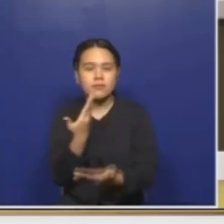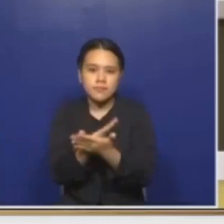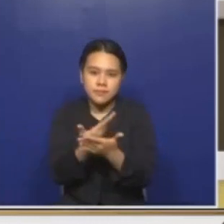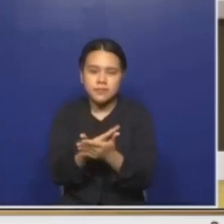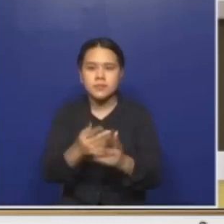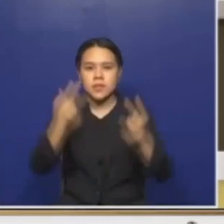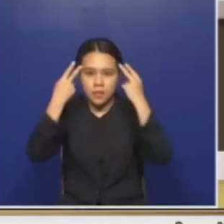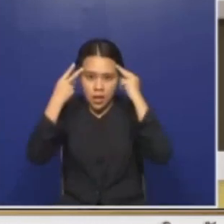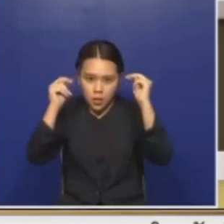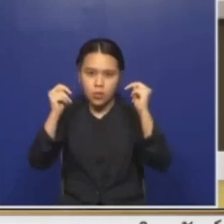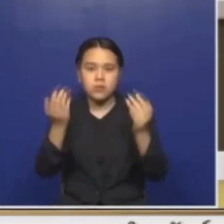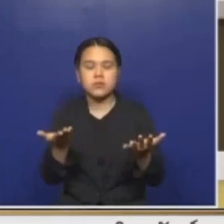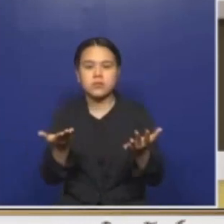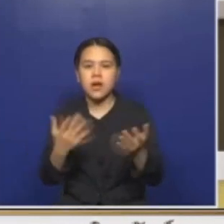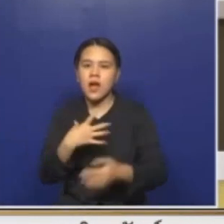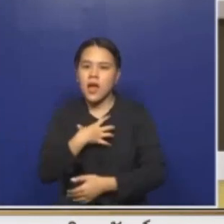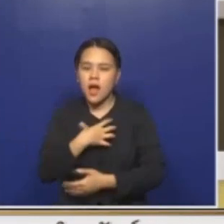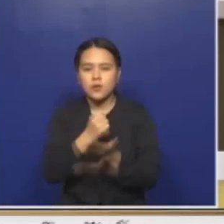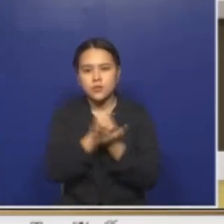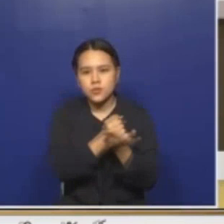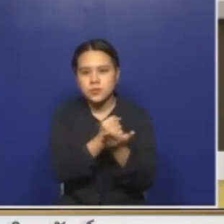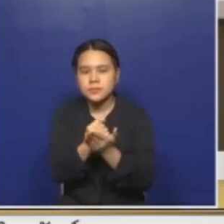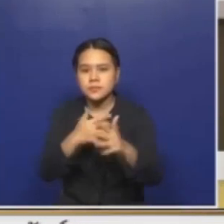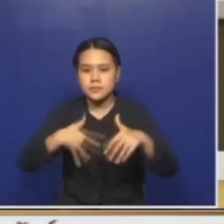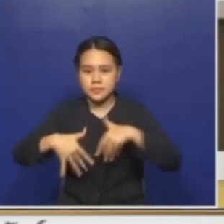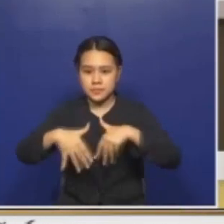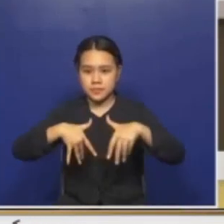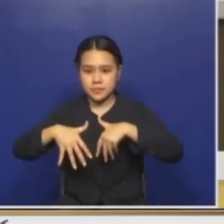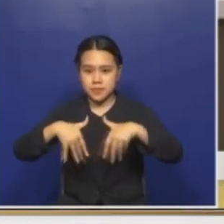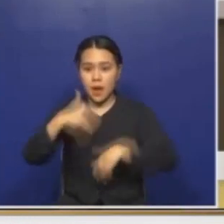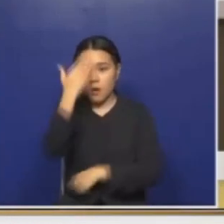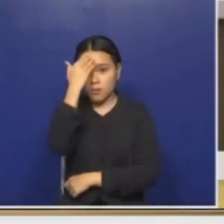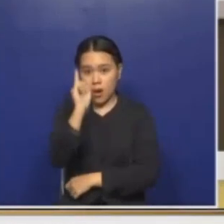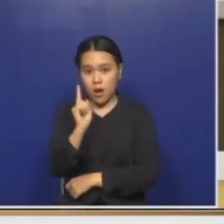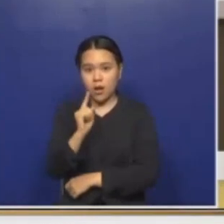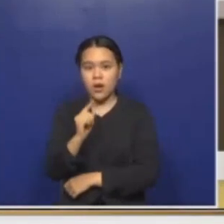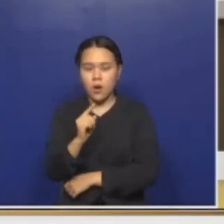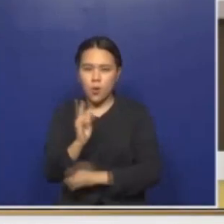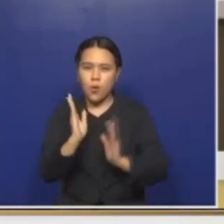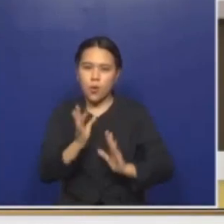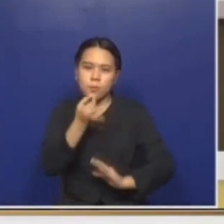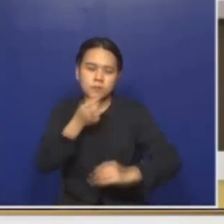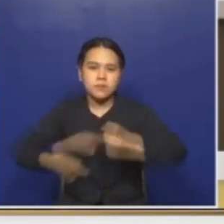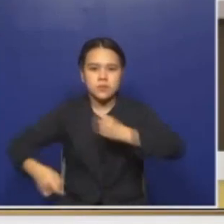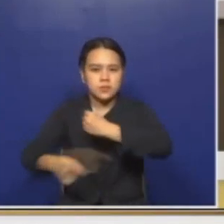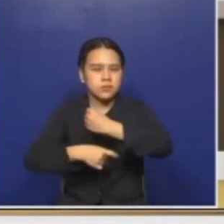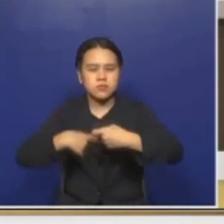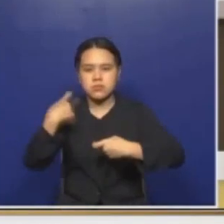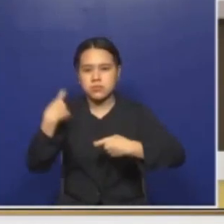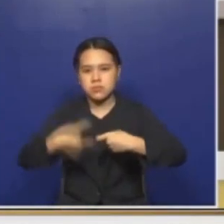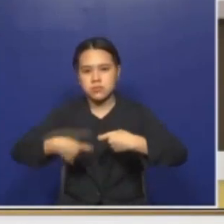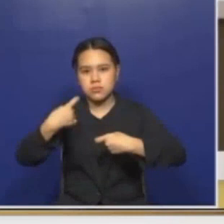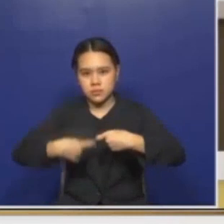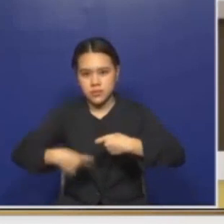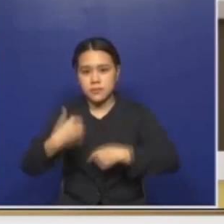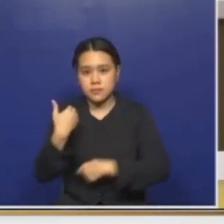ดีได้ให้ความสำคัญกับเรื่องเหล่านี้นะครับถ้าไม่อย่างนั้นแล้วชาวนาเนี่ยยิ่งลำบากก็ไปใหญ่นะครับท่านประธานก็ทราบดีว่ารา